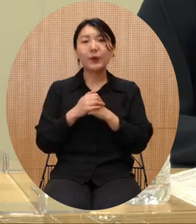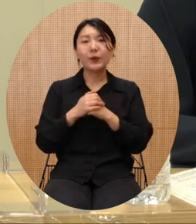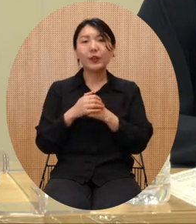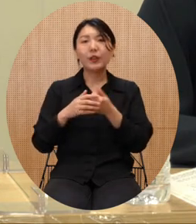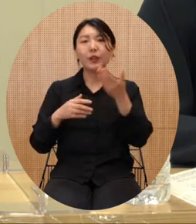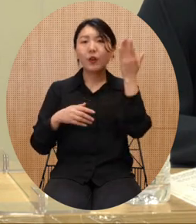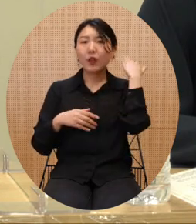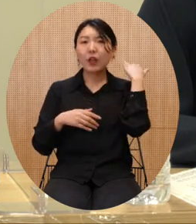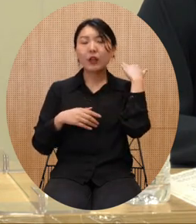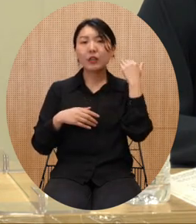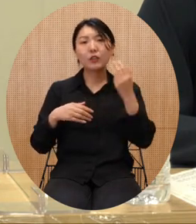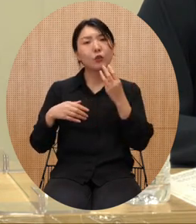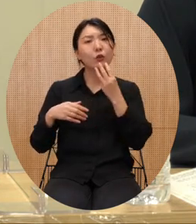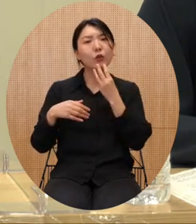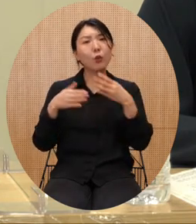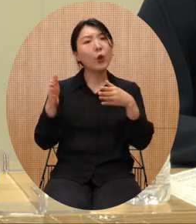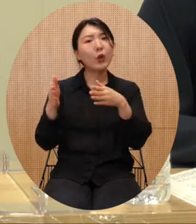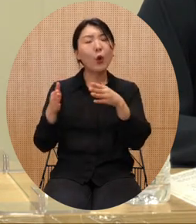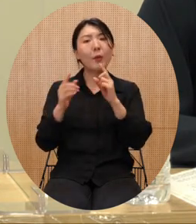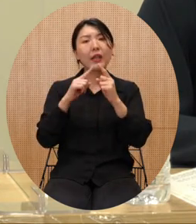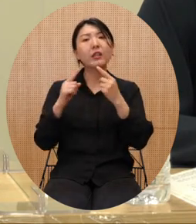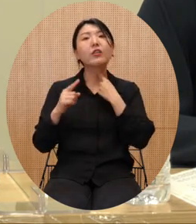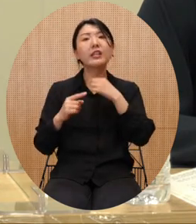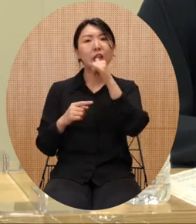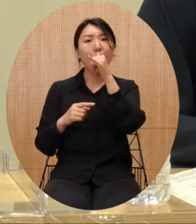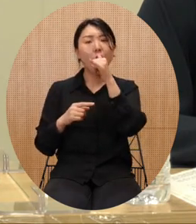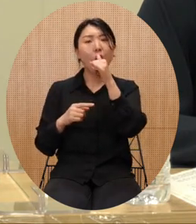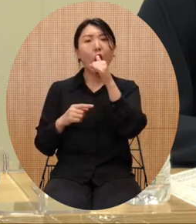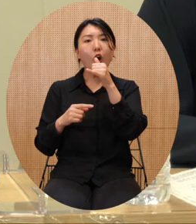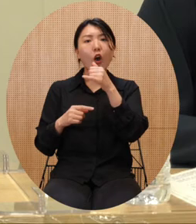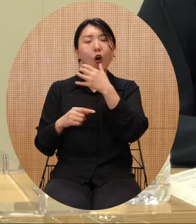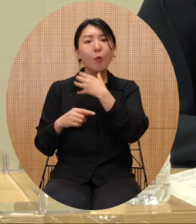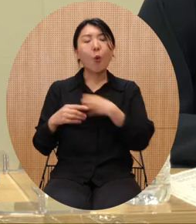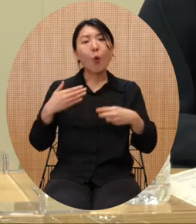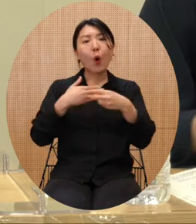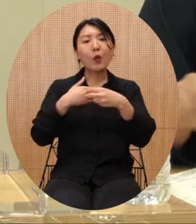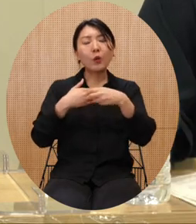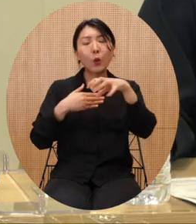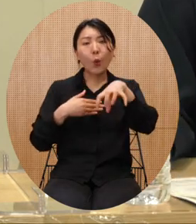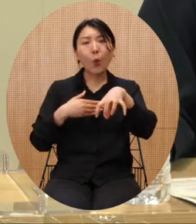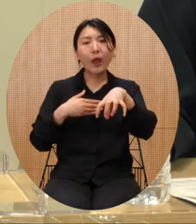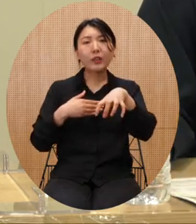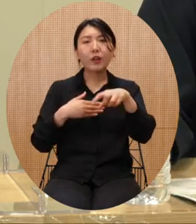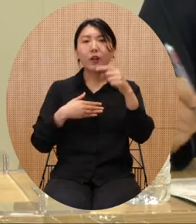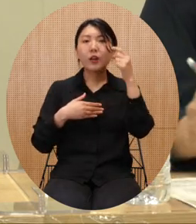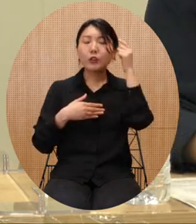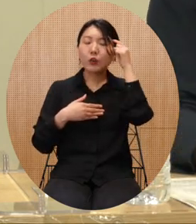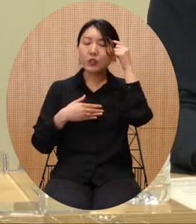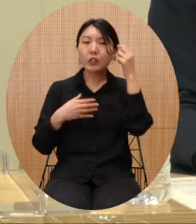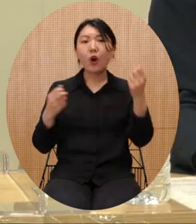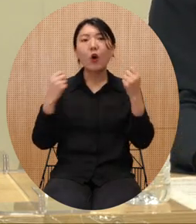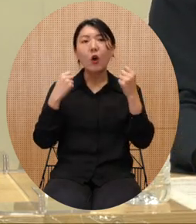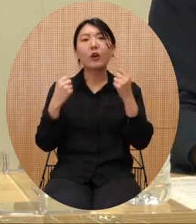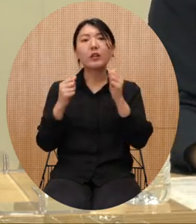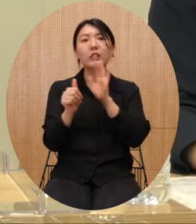이제 한번 의회에서도 그런 얘기를 한 적이 있어요. 다른 분야지만 이제 보건소의 정신건강지원센터 네, 그리고 이제 청년